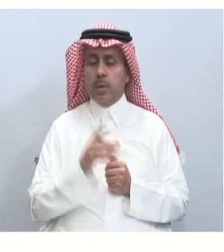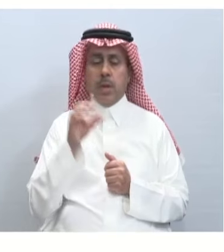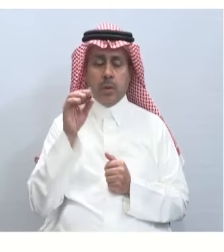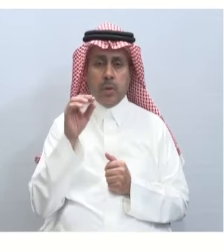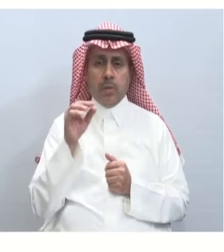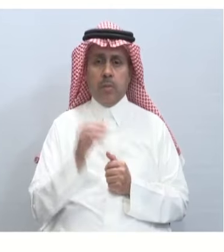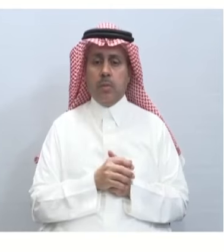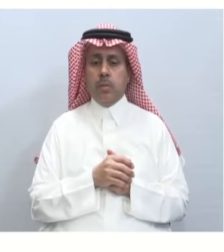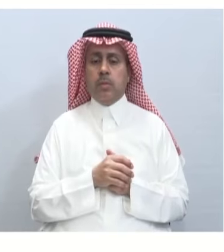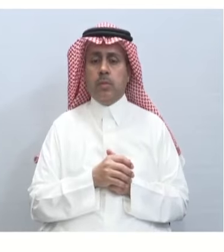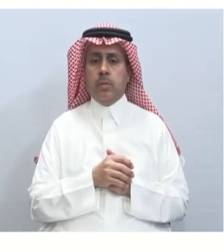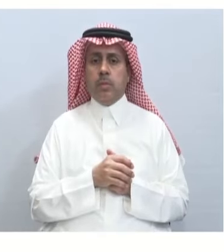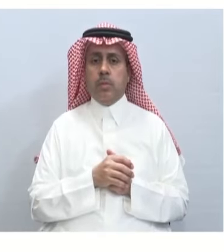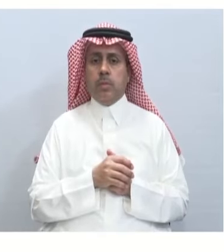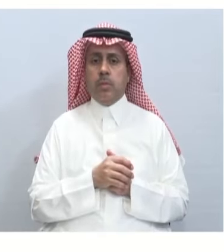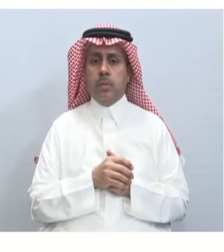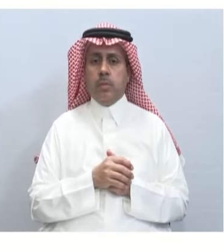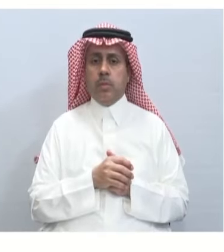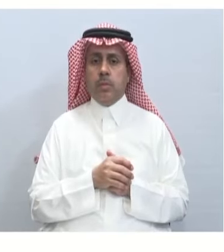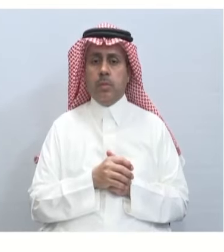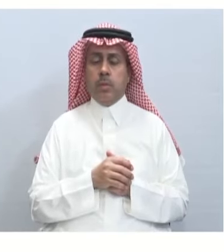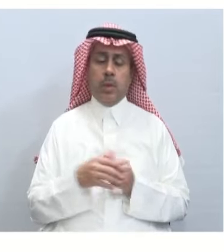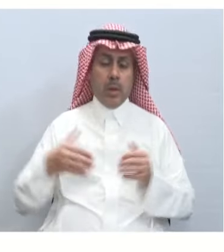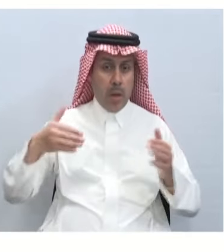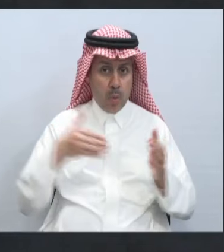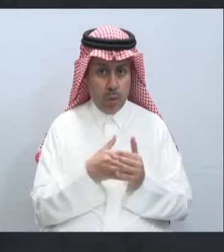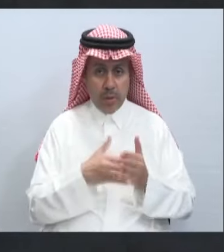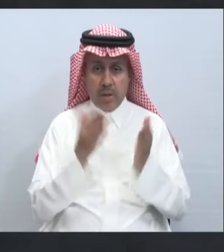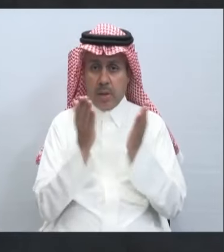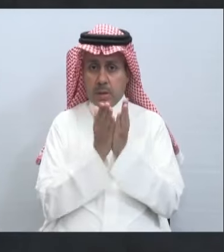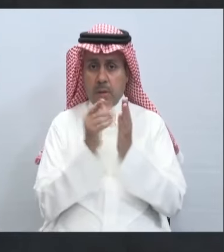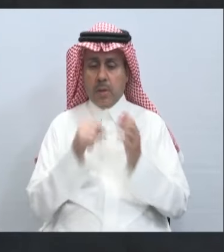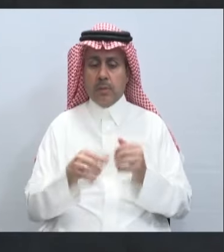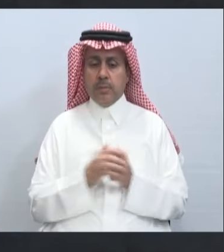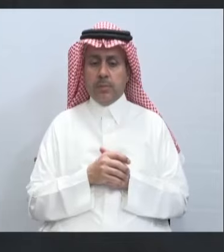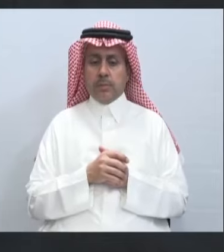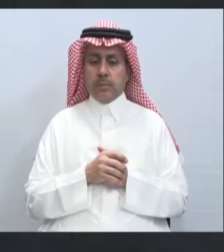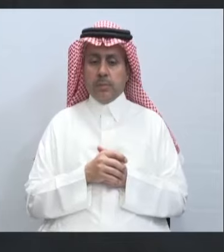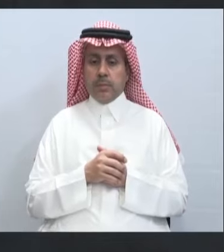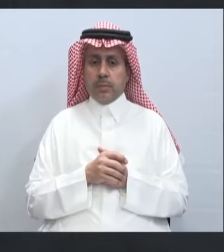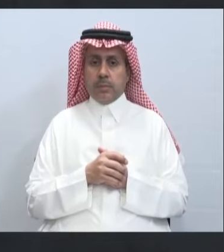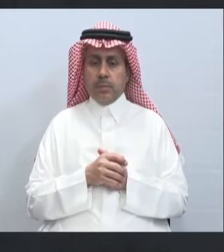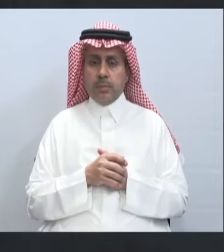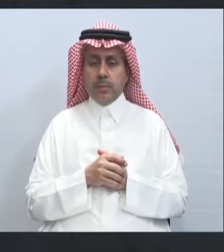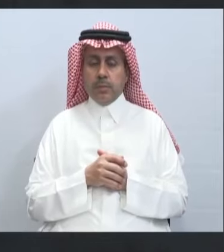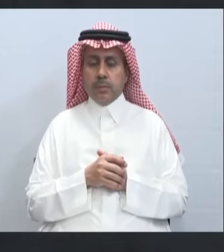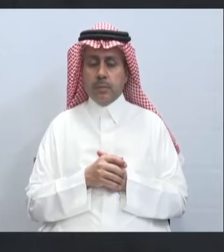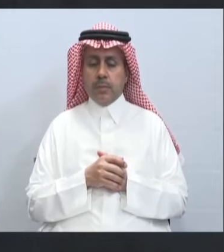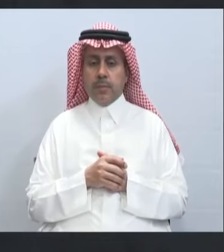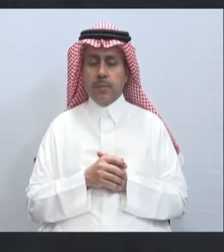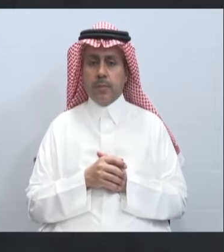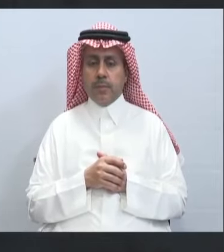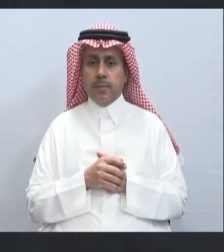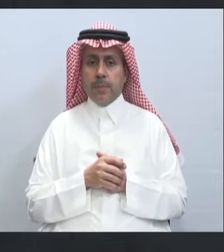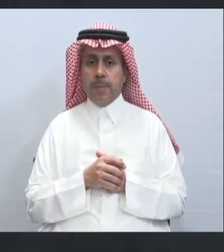احسنتم احسنتم احسنتم الى هنا ابنائي وبناتي نكون قد وصلنا سويه لنهايه درسنا لهذا